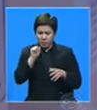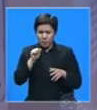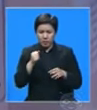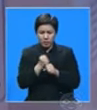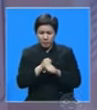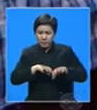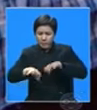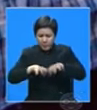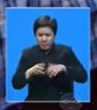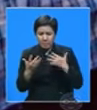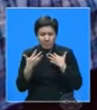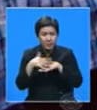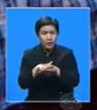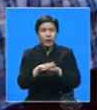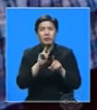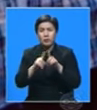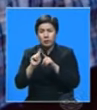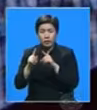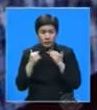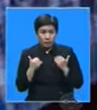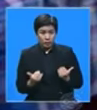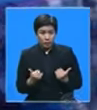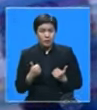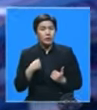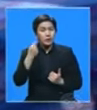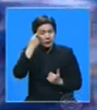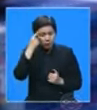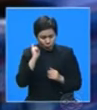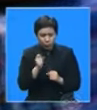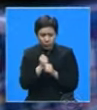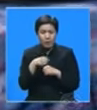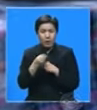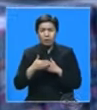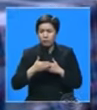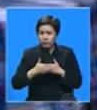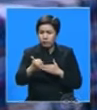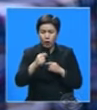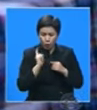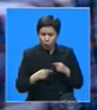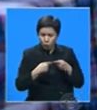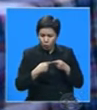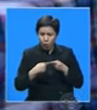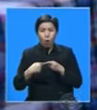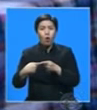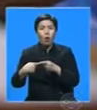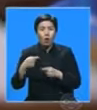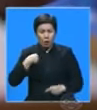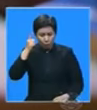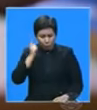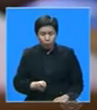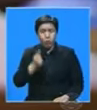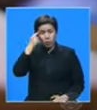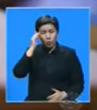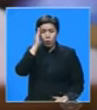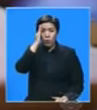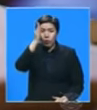านและการบูรณาการนะครับสองอันนี้เป็นคนละคำกันนะทำให้ไม่เกิดผลทำให้ระยะยาวไม่ต่อเนื่องแล้วก็เราไม่รู้อนาคตของเร